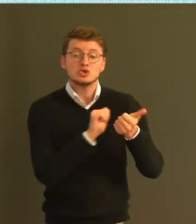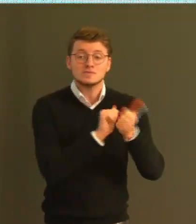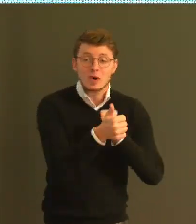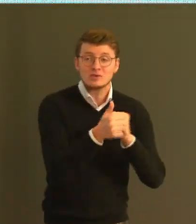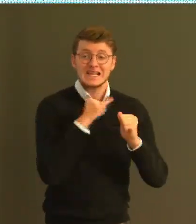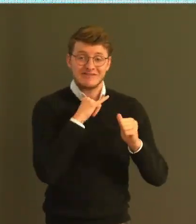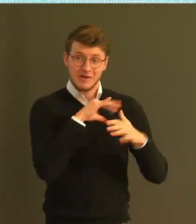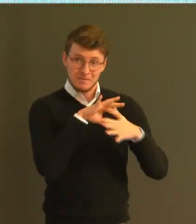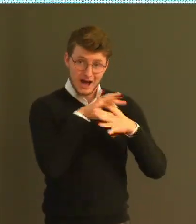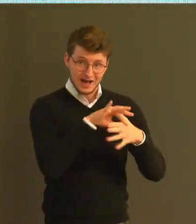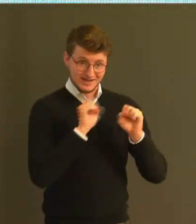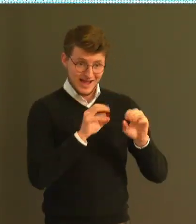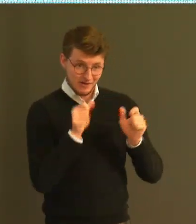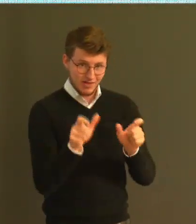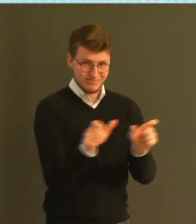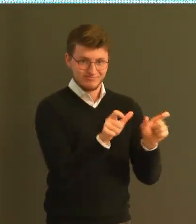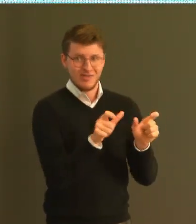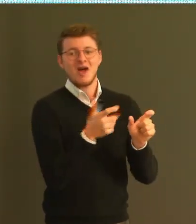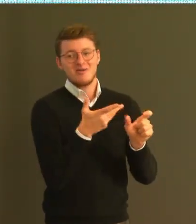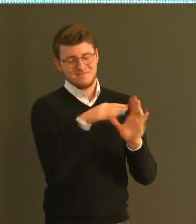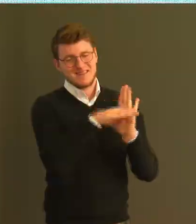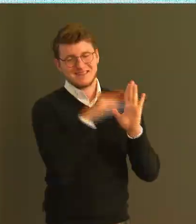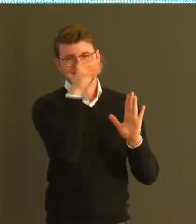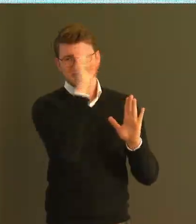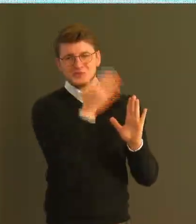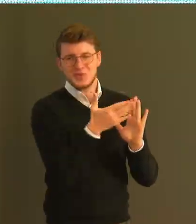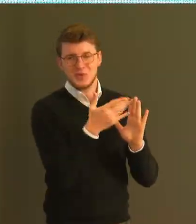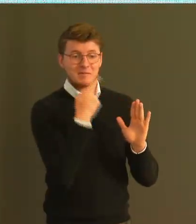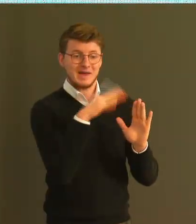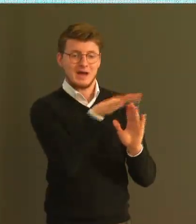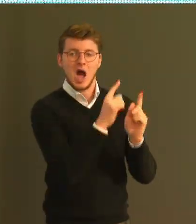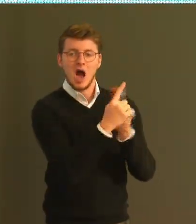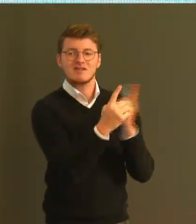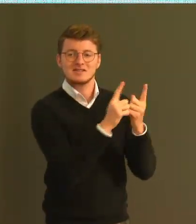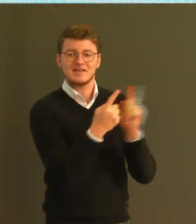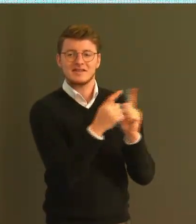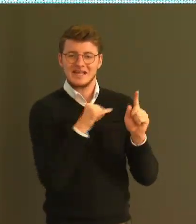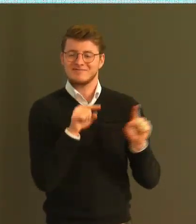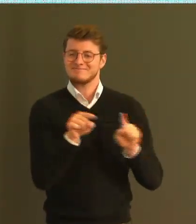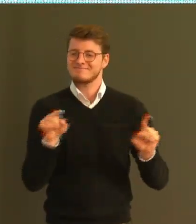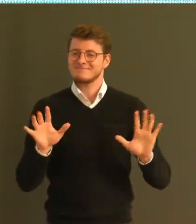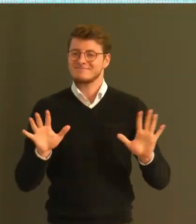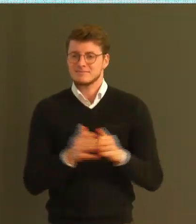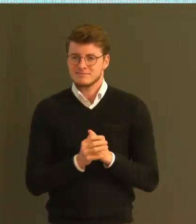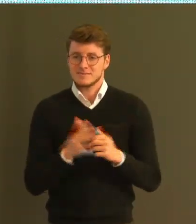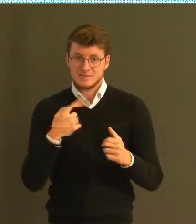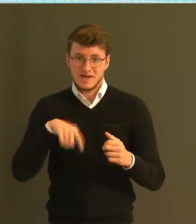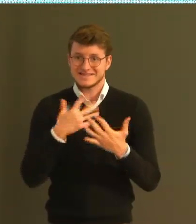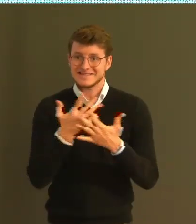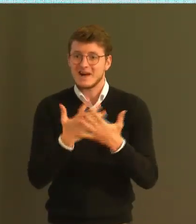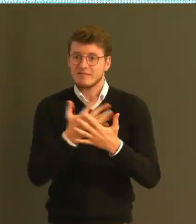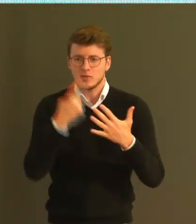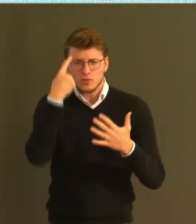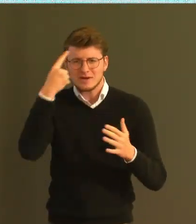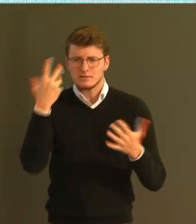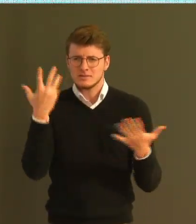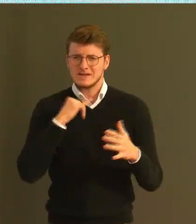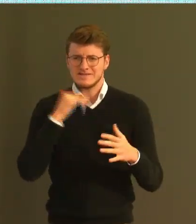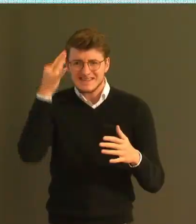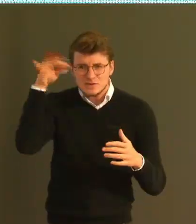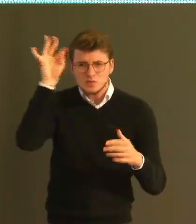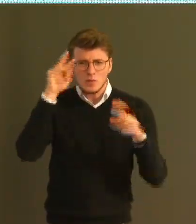coach est en butte au basilic aux analyses basées à mardi